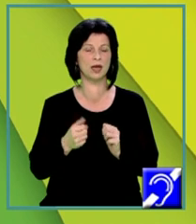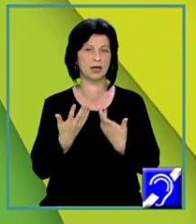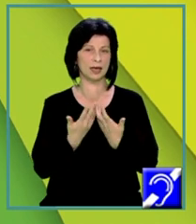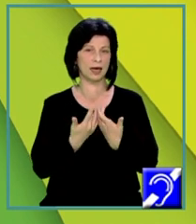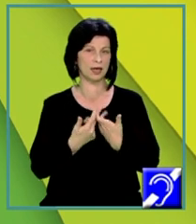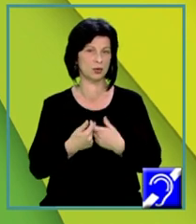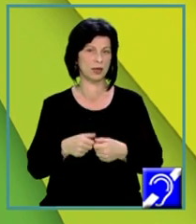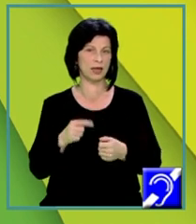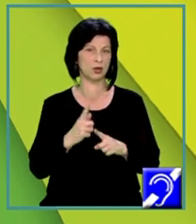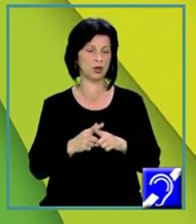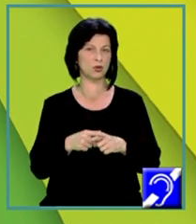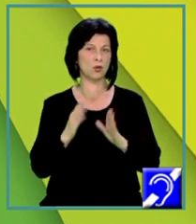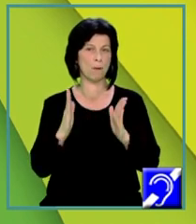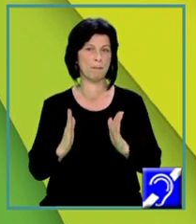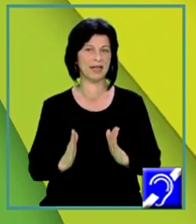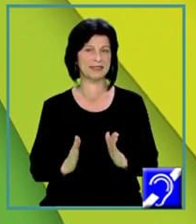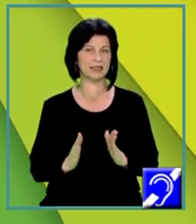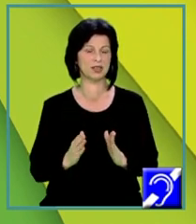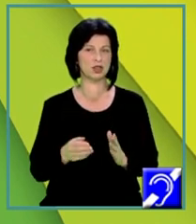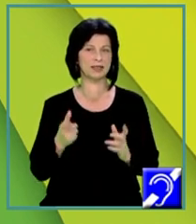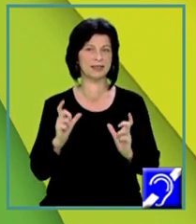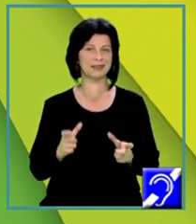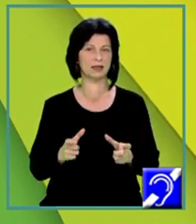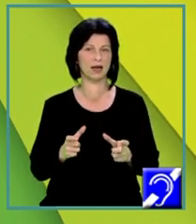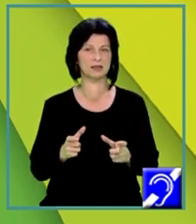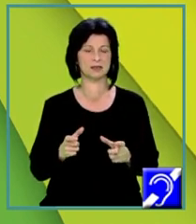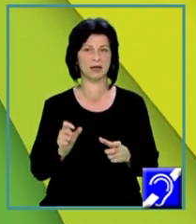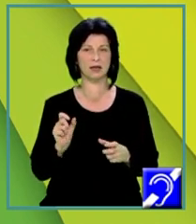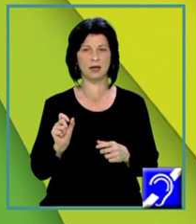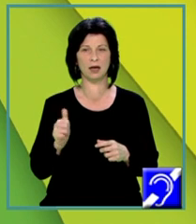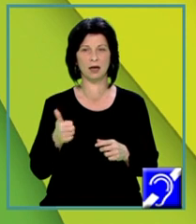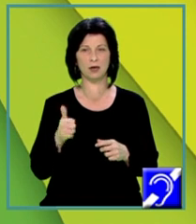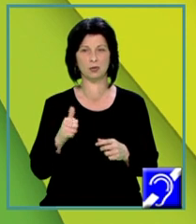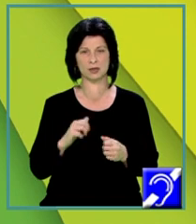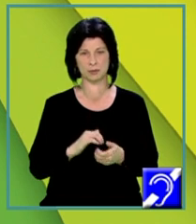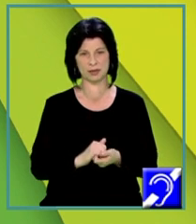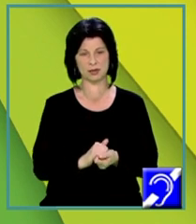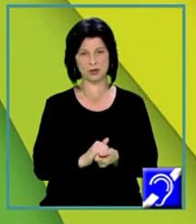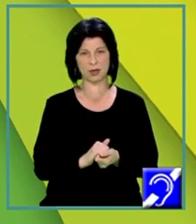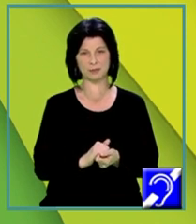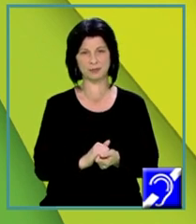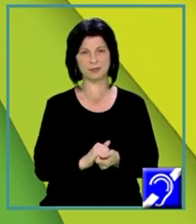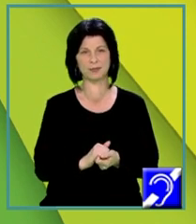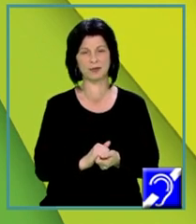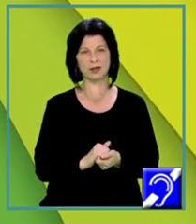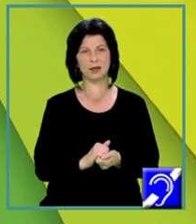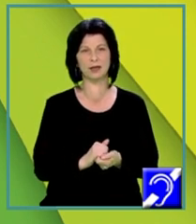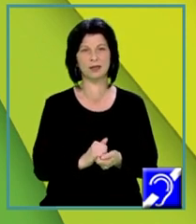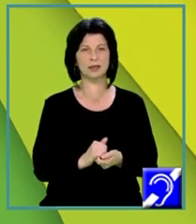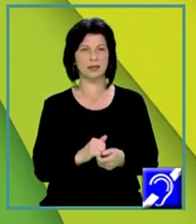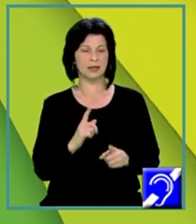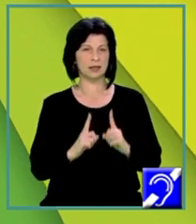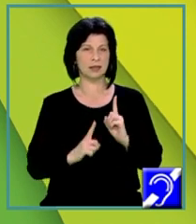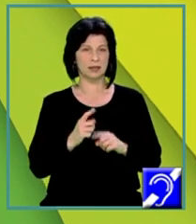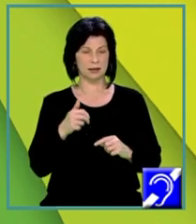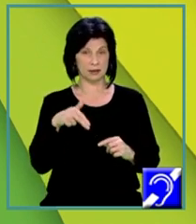11-a elementele inversabile ale acestui inel sunt matricele cu determinantul diferit de zero iar dacă an